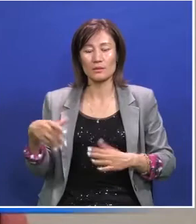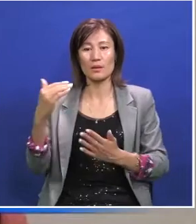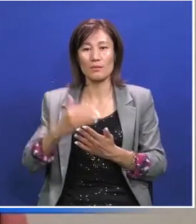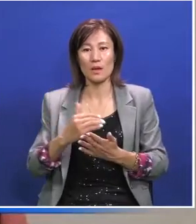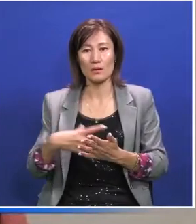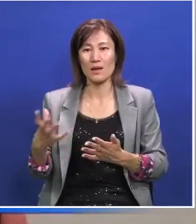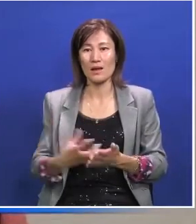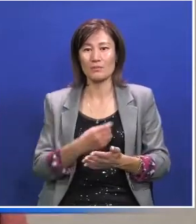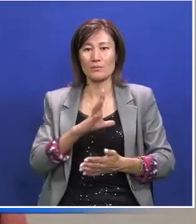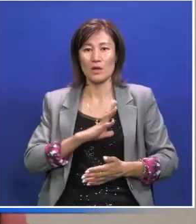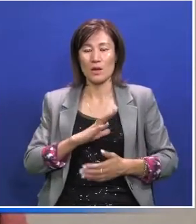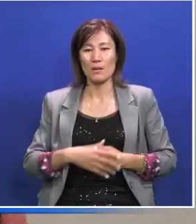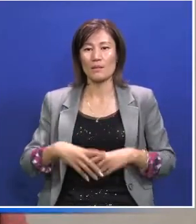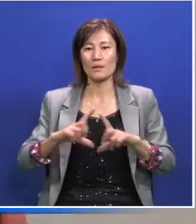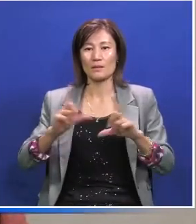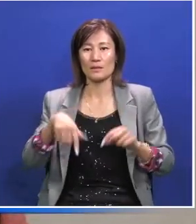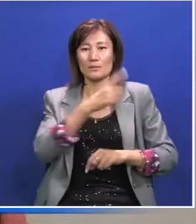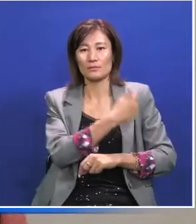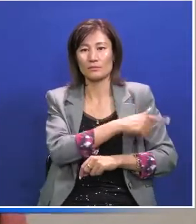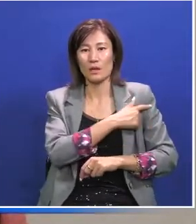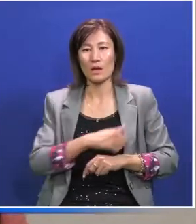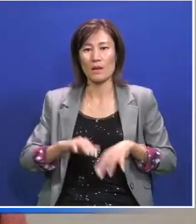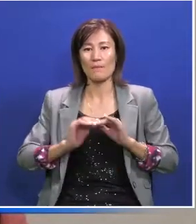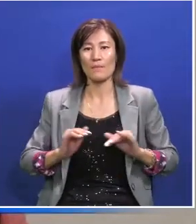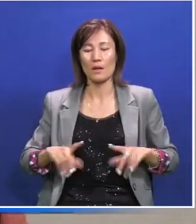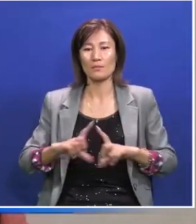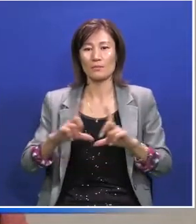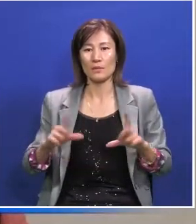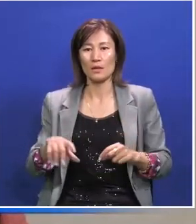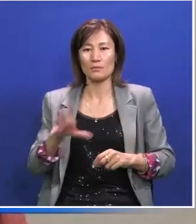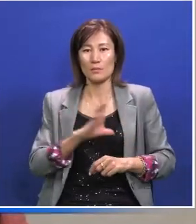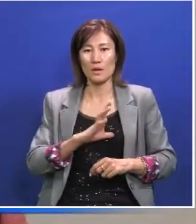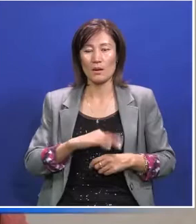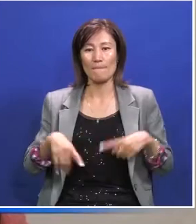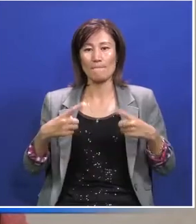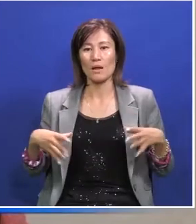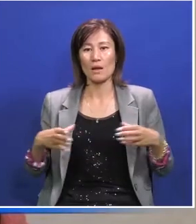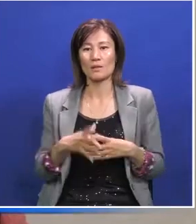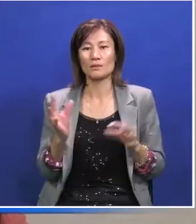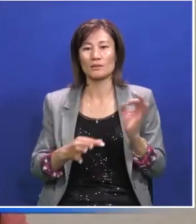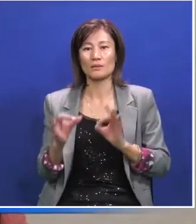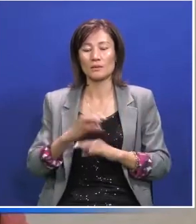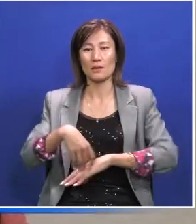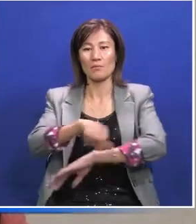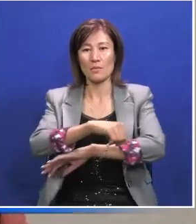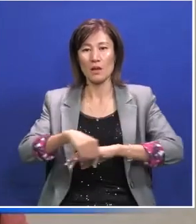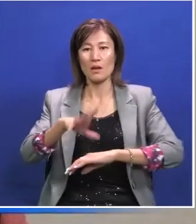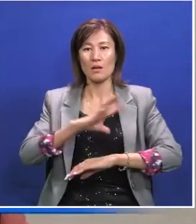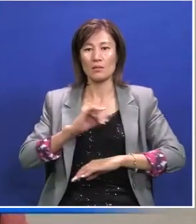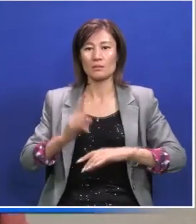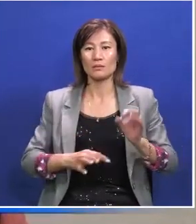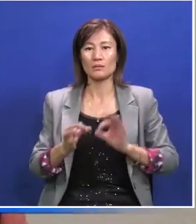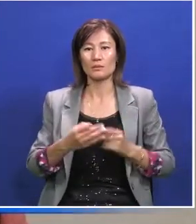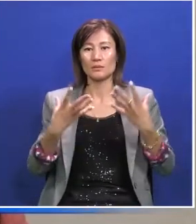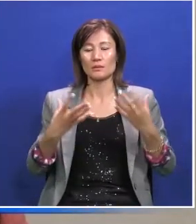қалыптастырылады. Емханалар, балабақшалар, мектептер мен басқа да инфрақұрылым объектілері салу бойынша